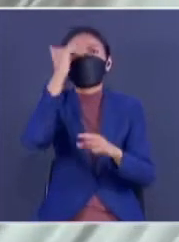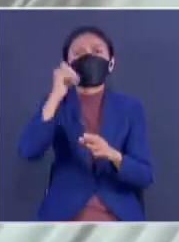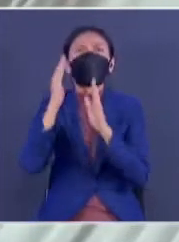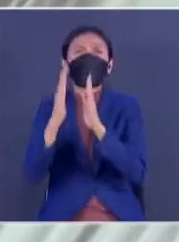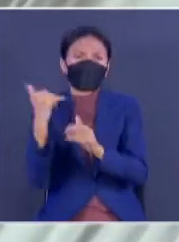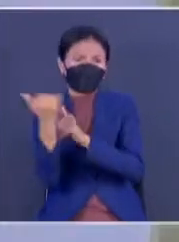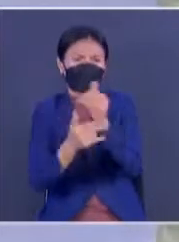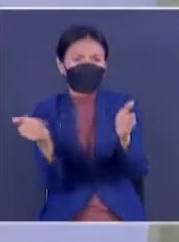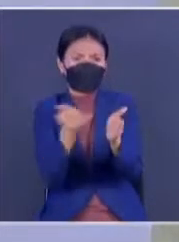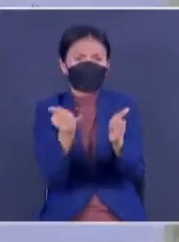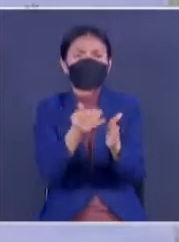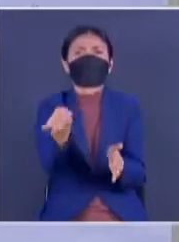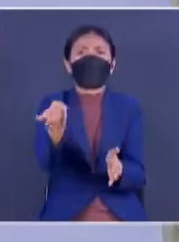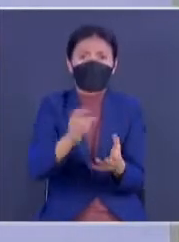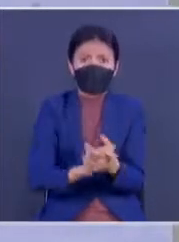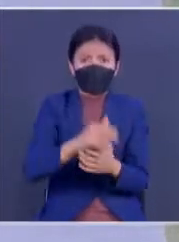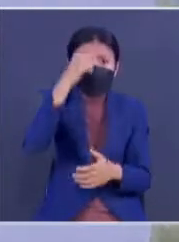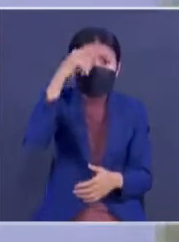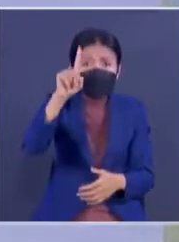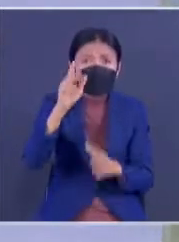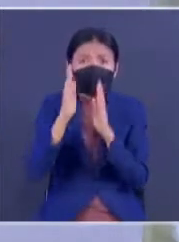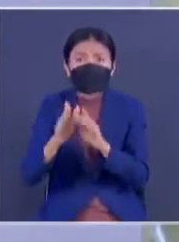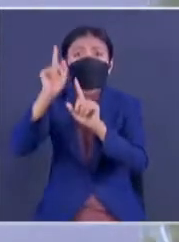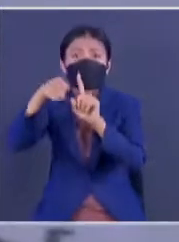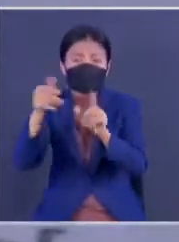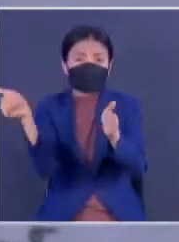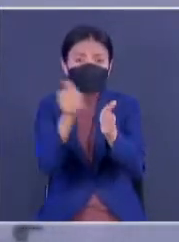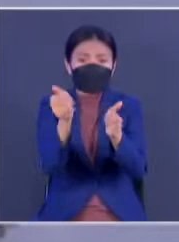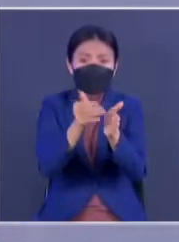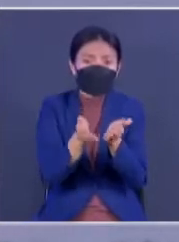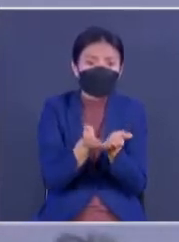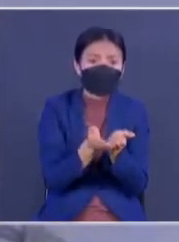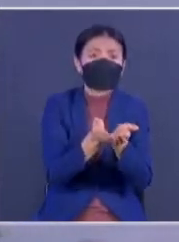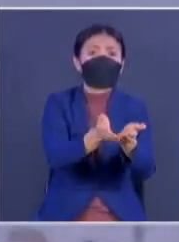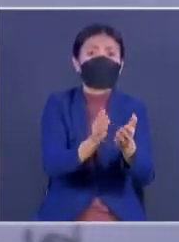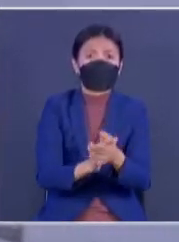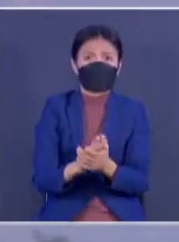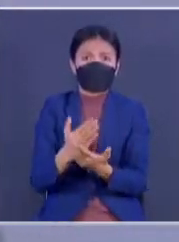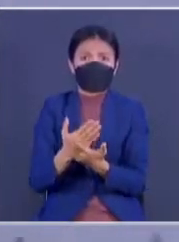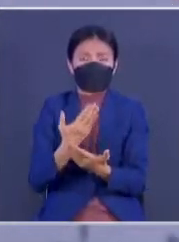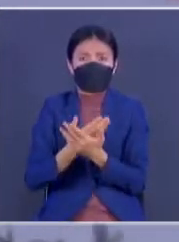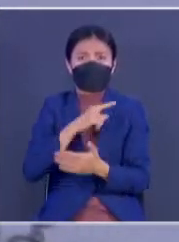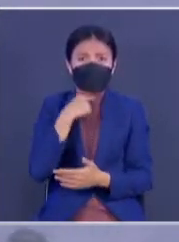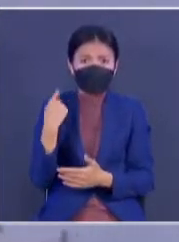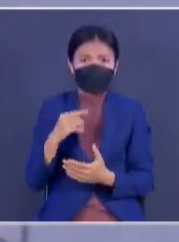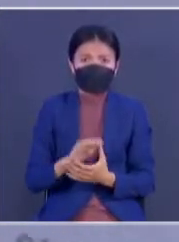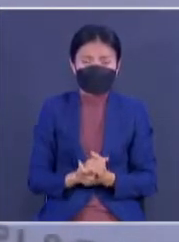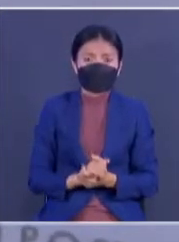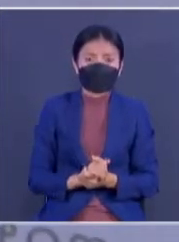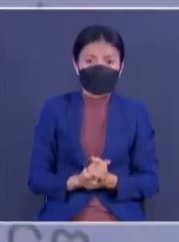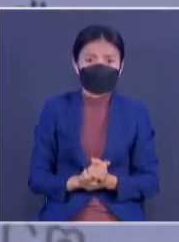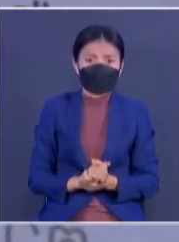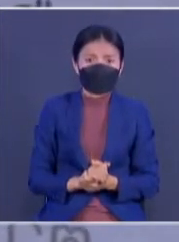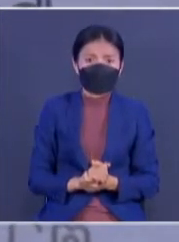งๆครับประมาณเนี่ยอยู่วันละแค่พันคนเท่านั้นเองซ ึ่ งเดินเรือแล้วขาดทุนครับนอกจากนั้นบริษั